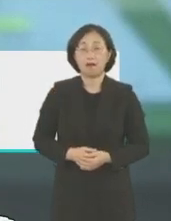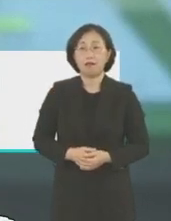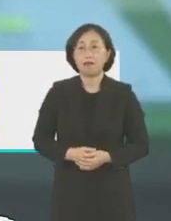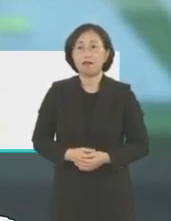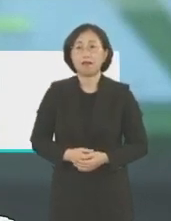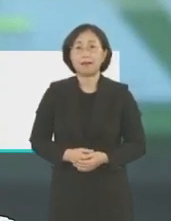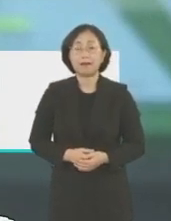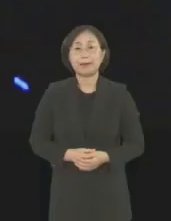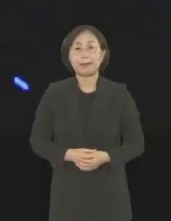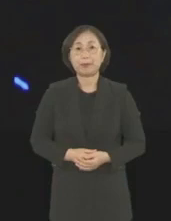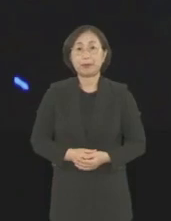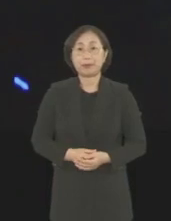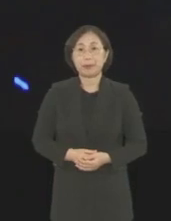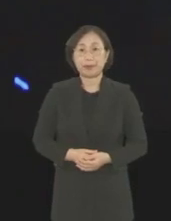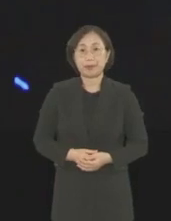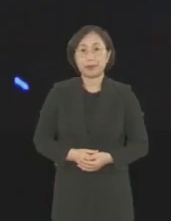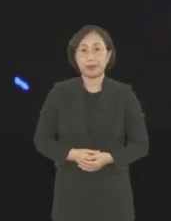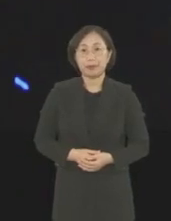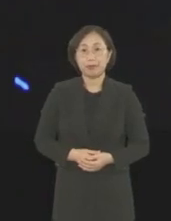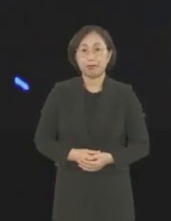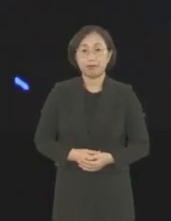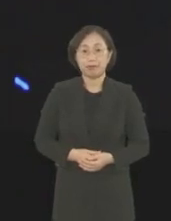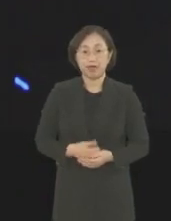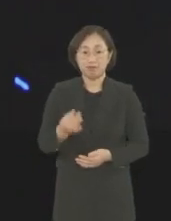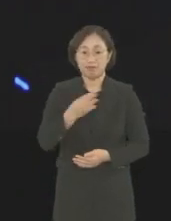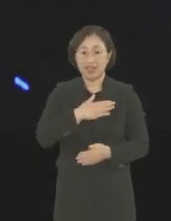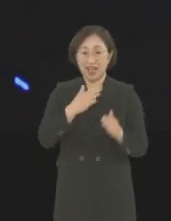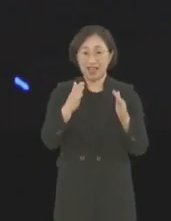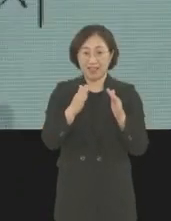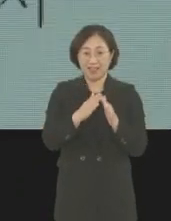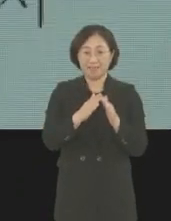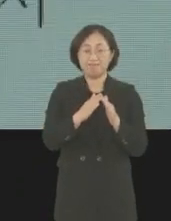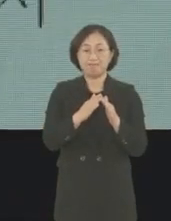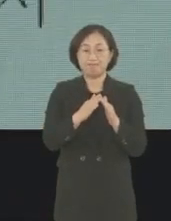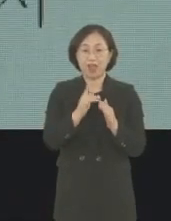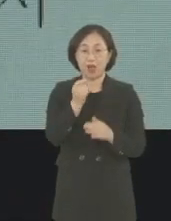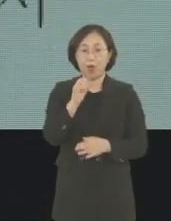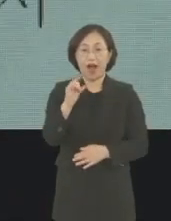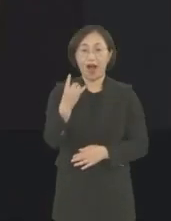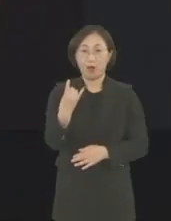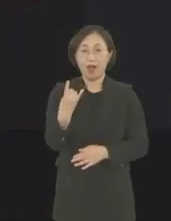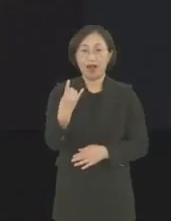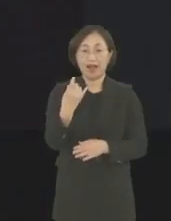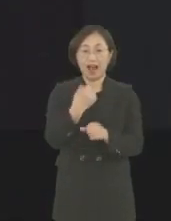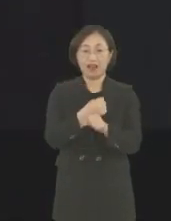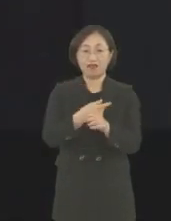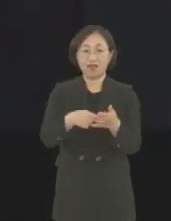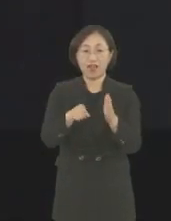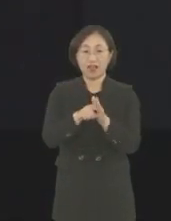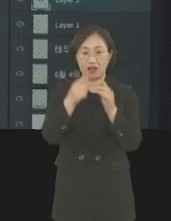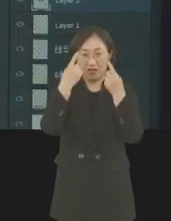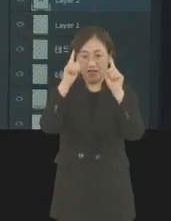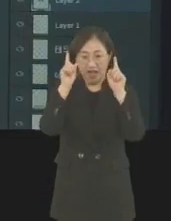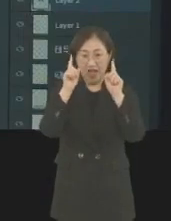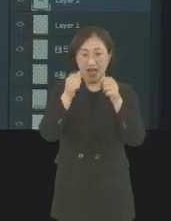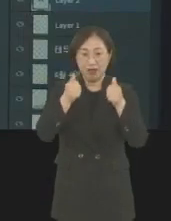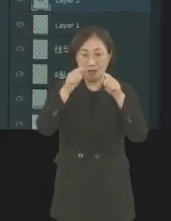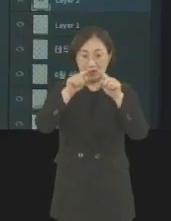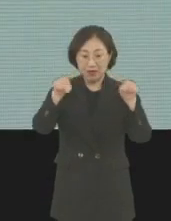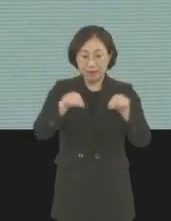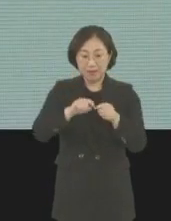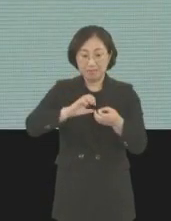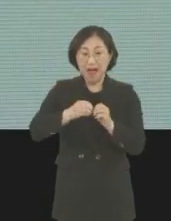취재했습니다 부잣집 고액 과외를 하기 위해 대학 증명서를 위조하는 영화 기생충의 한